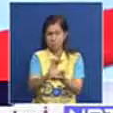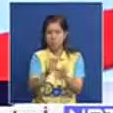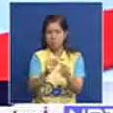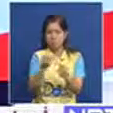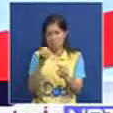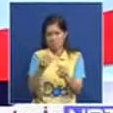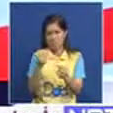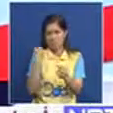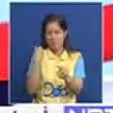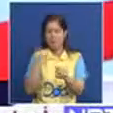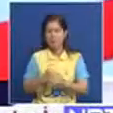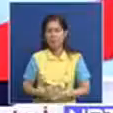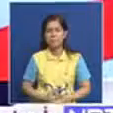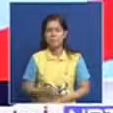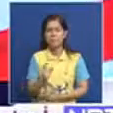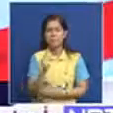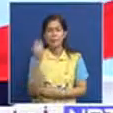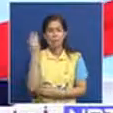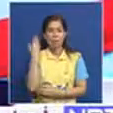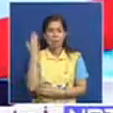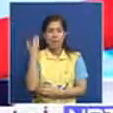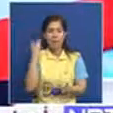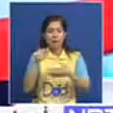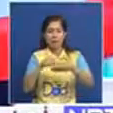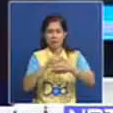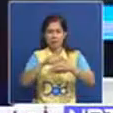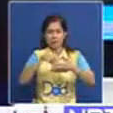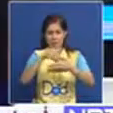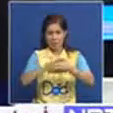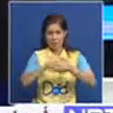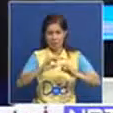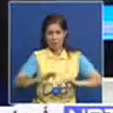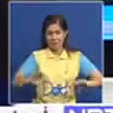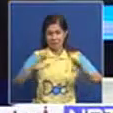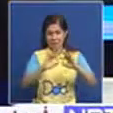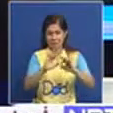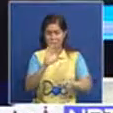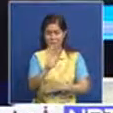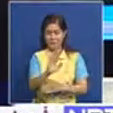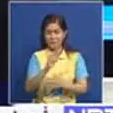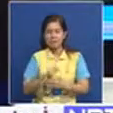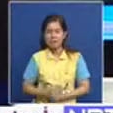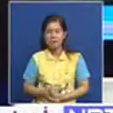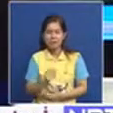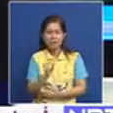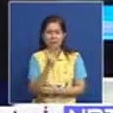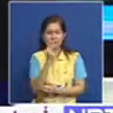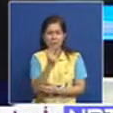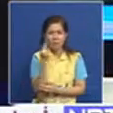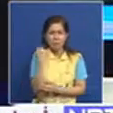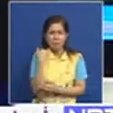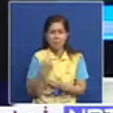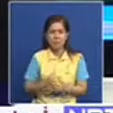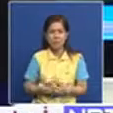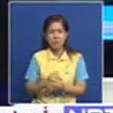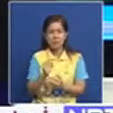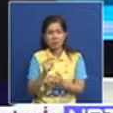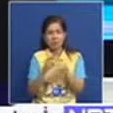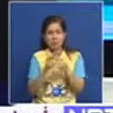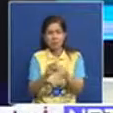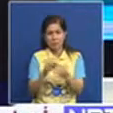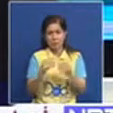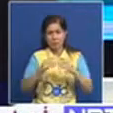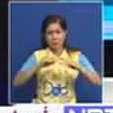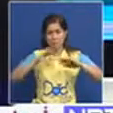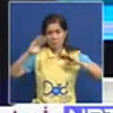หมือนกันนะครับโดยเฉพาะเมื่อวานมีการเลือกตั้งครั้งประวัติศาสตร์ที่เขาบอกว่าจะเป็นการเหมือนกับถ่ายโอนจากในส่วนของเป็นประชาธิปไ